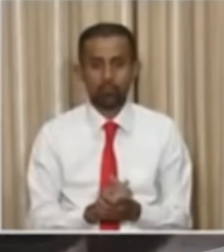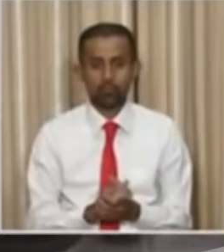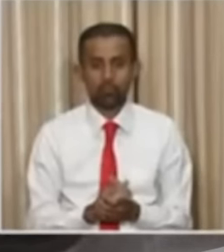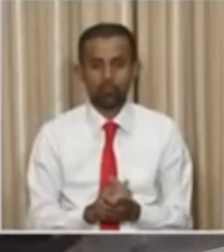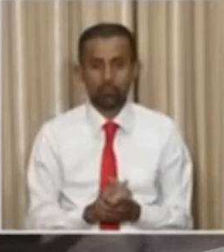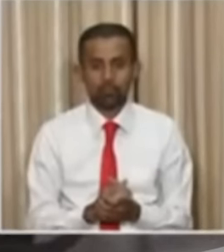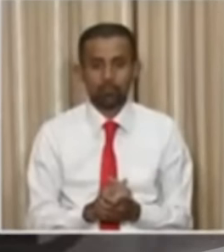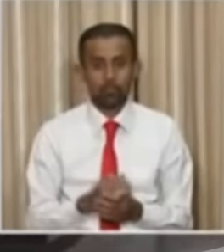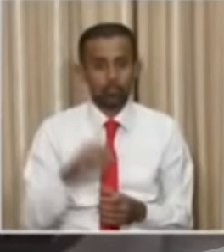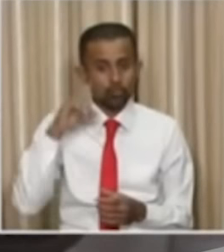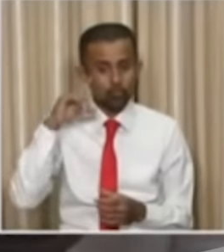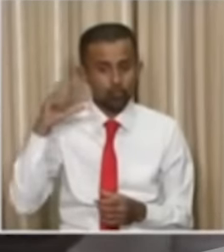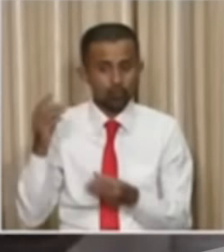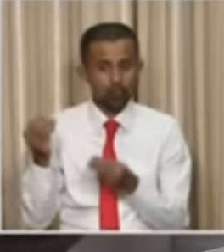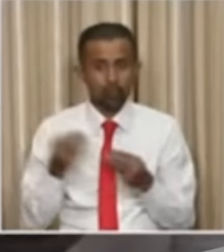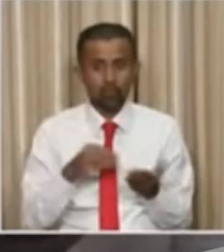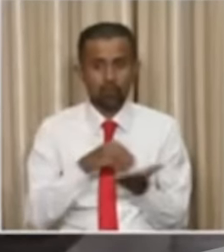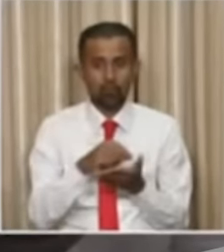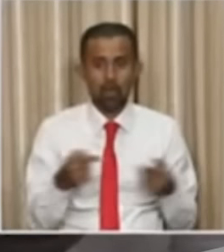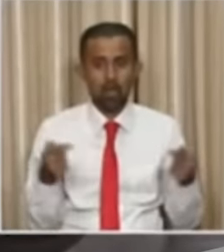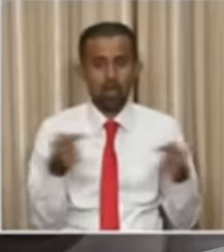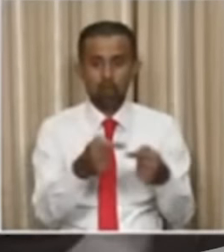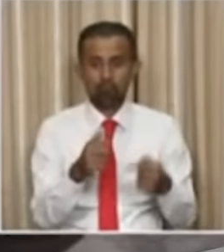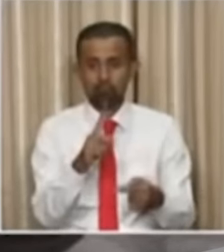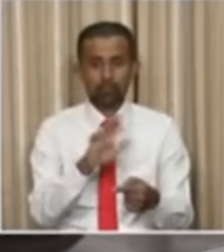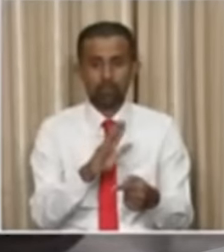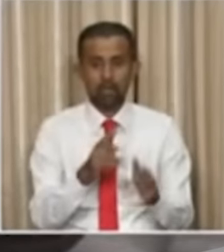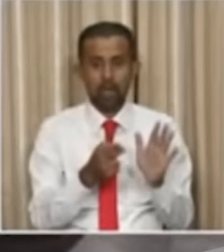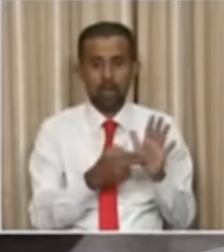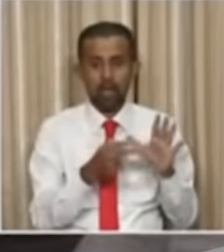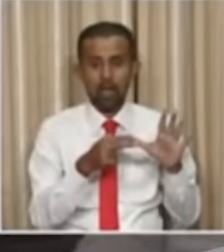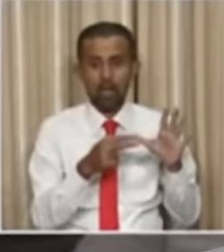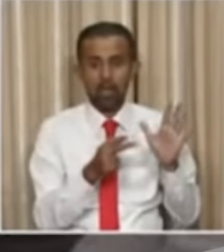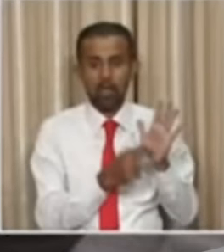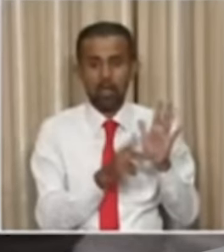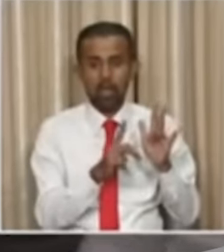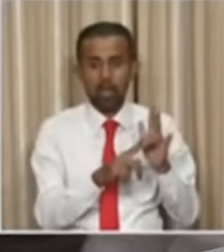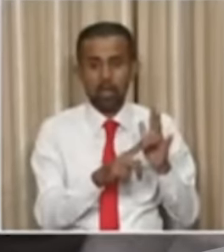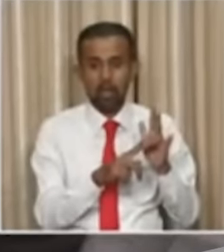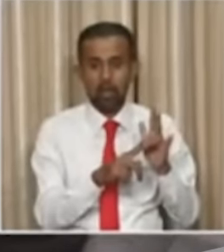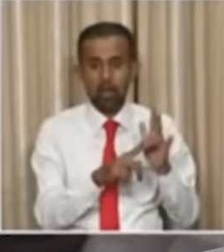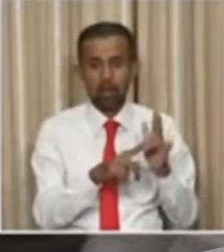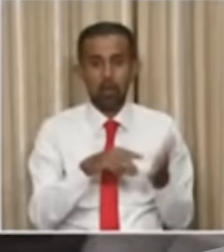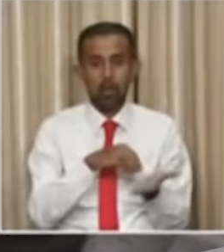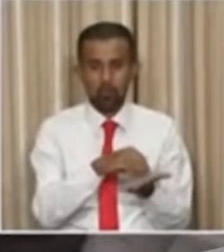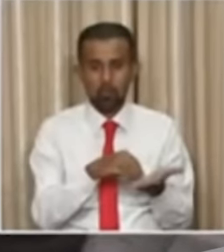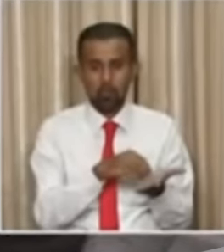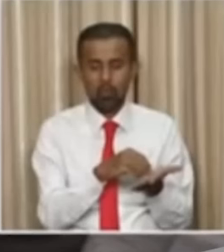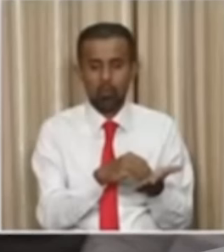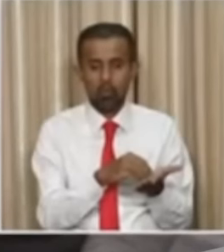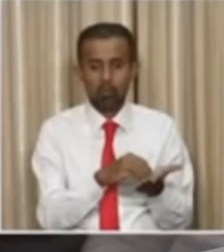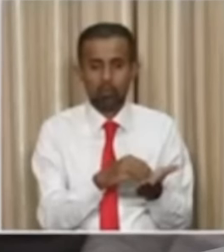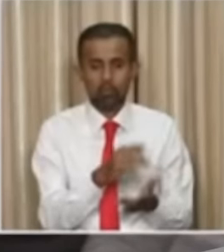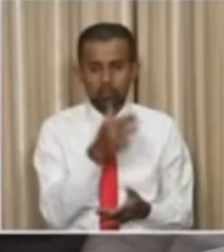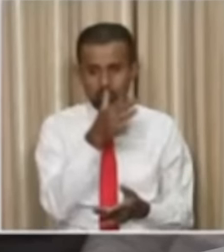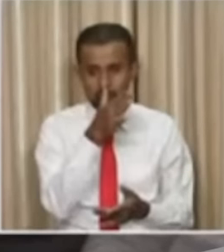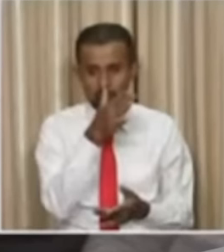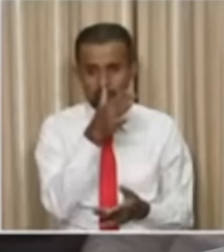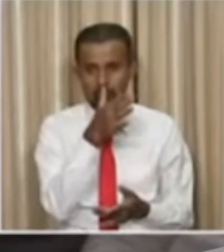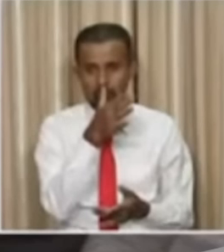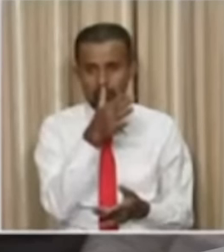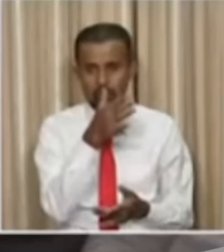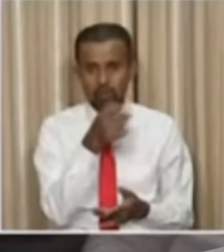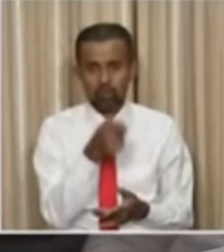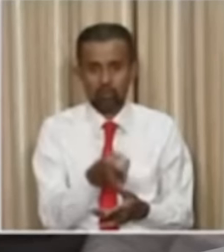අර චීනෙන් ගෙනාපු පොහොර නෑ විතරක් නෙමෙයි නැනෝ නයිට්‍රජන් පොහොර. නැනෝ නයිට්‍රජන් පොහොර වංචාව